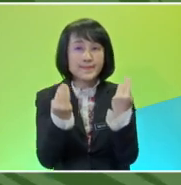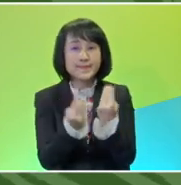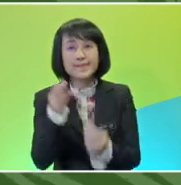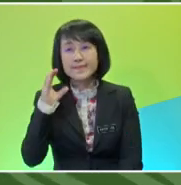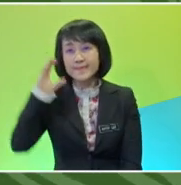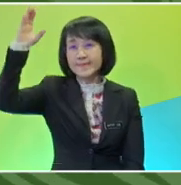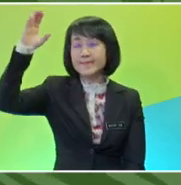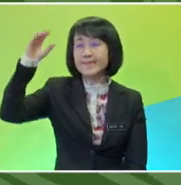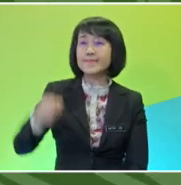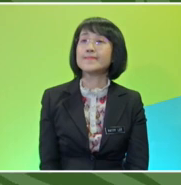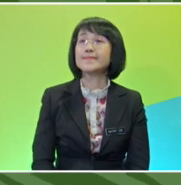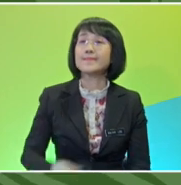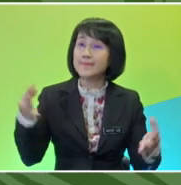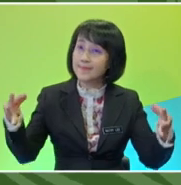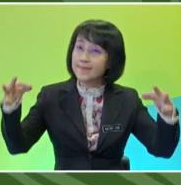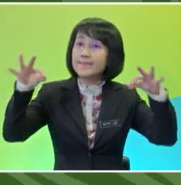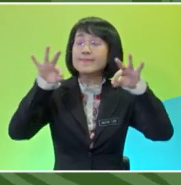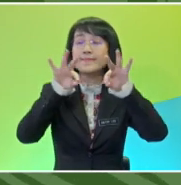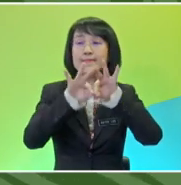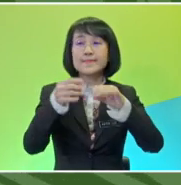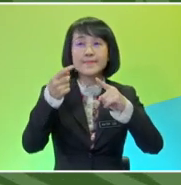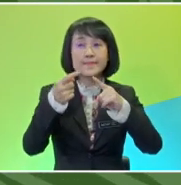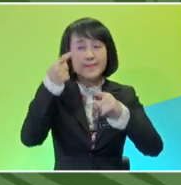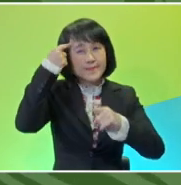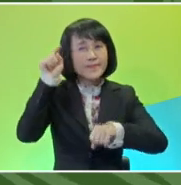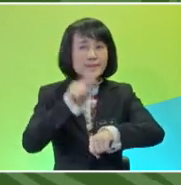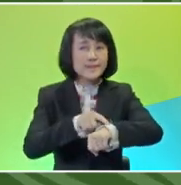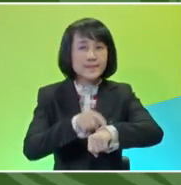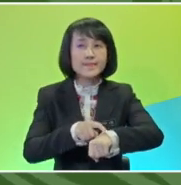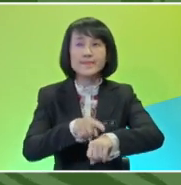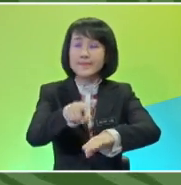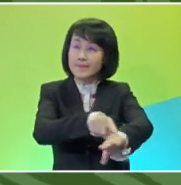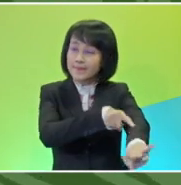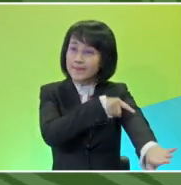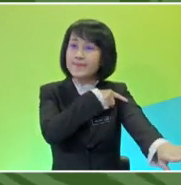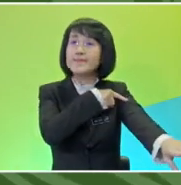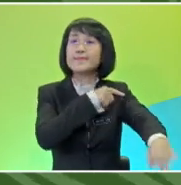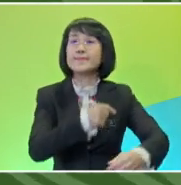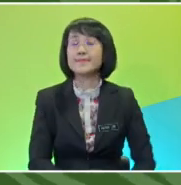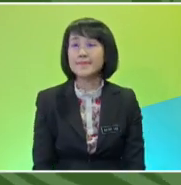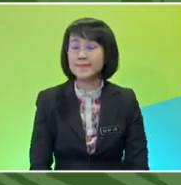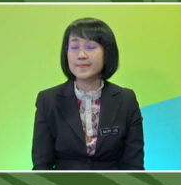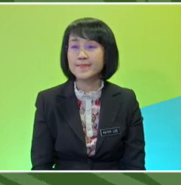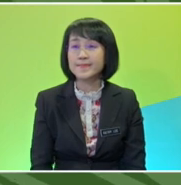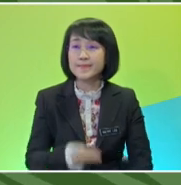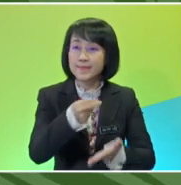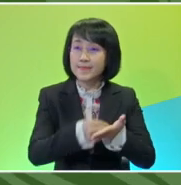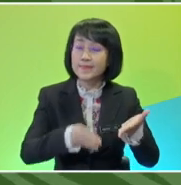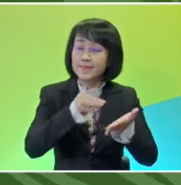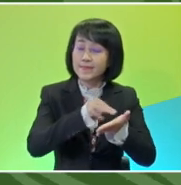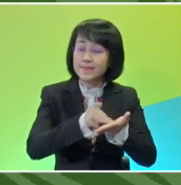itu antara kepentingan untuk jangkau masa yang panjang Kenapa nilai murni penting Hah Untuk siapa lagi kalau bukan untuk